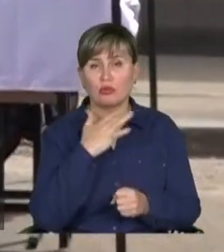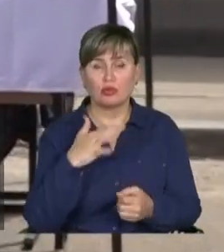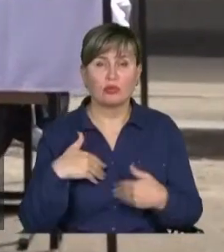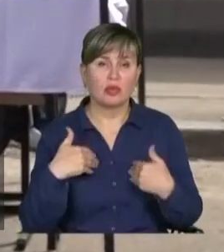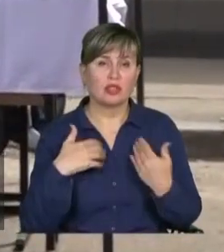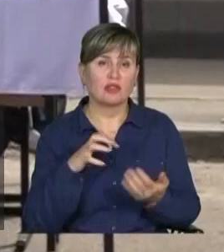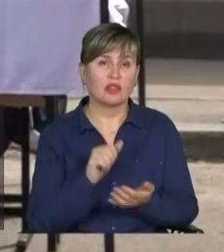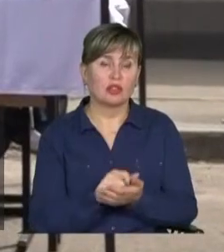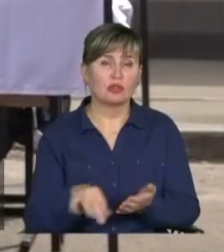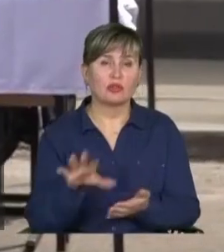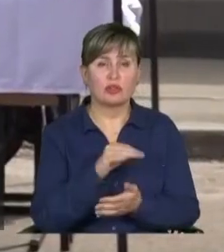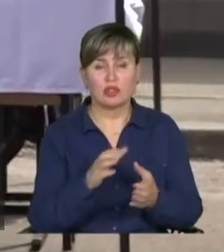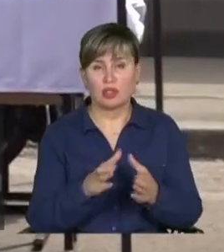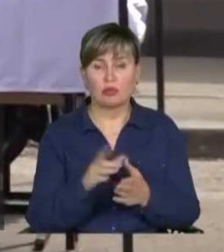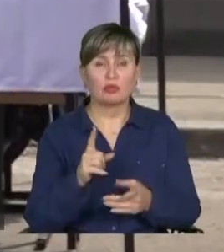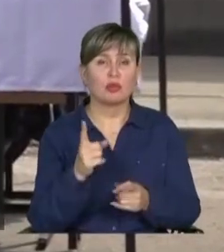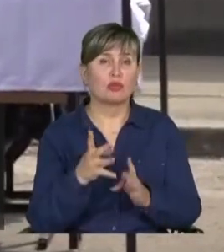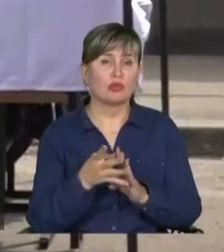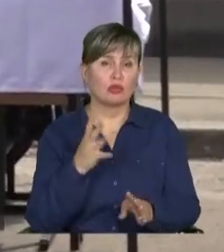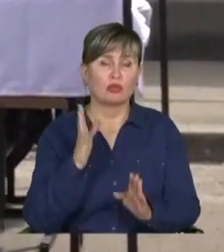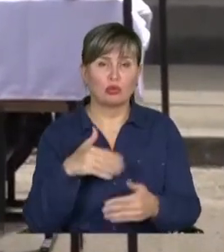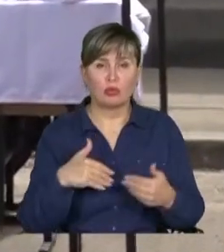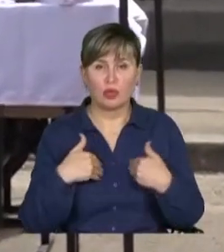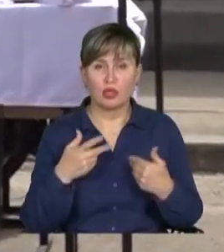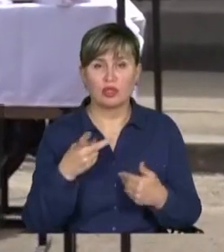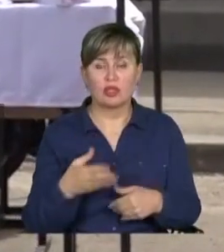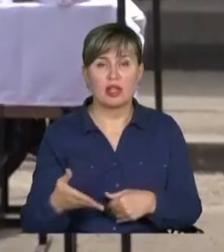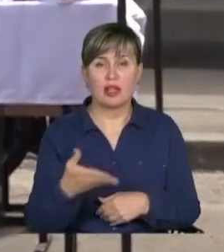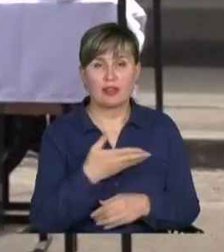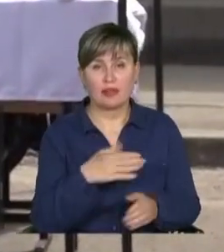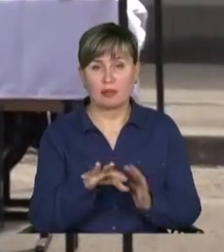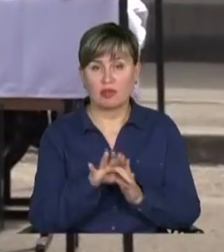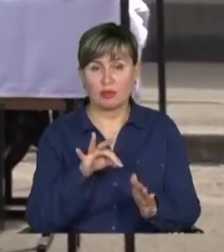информации со всех компаний, что в первую очередь будет полезно для нас при выборе профессии.